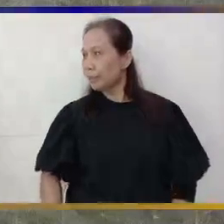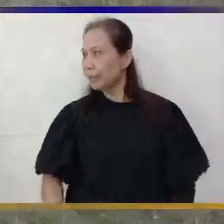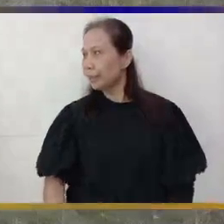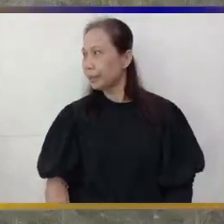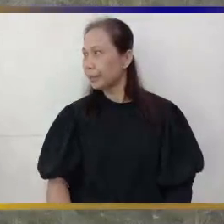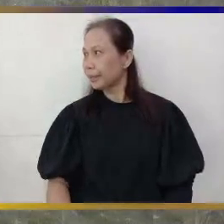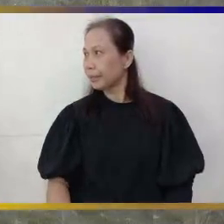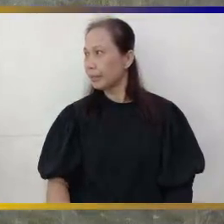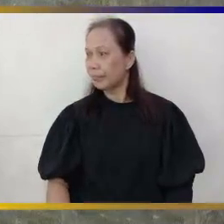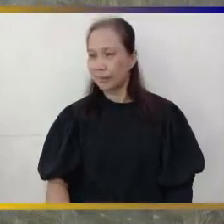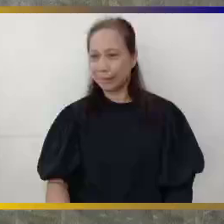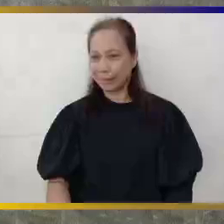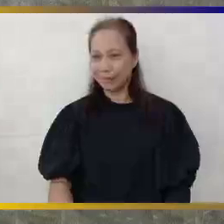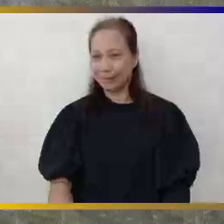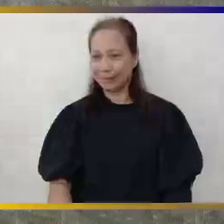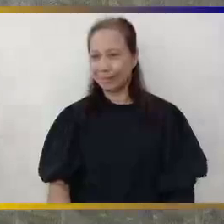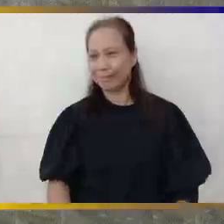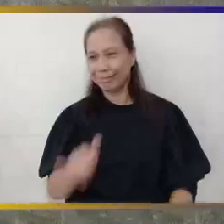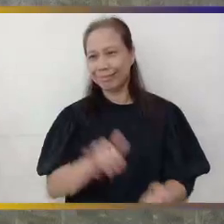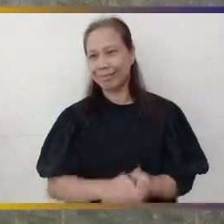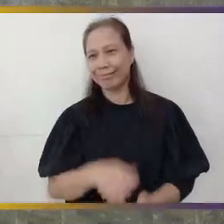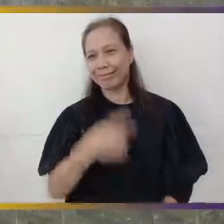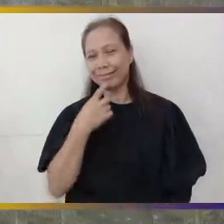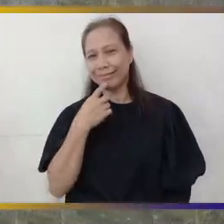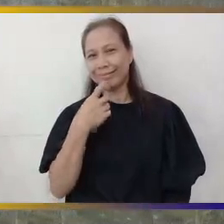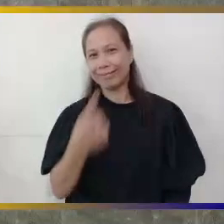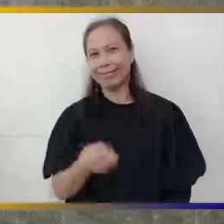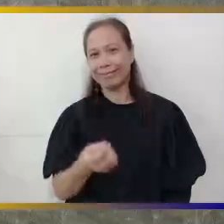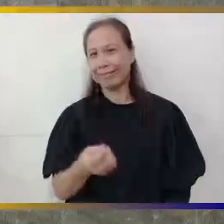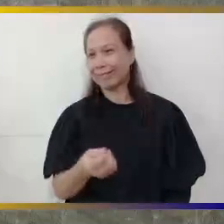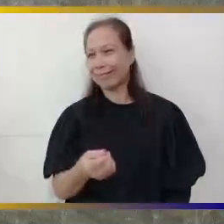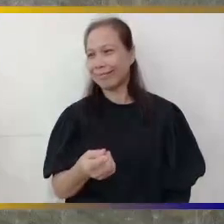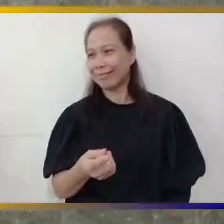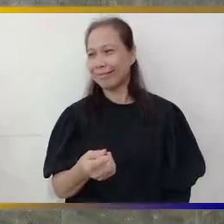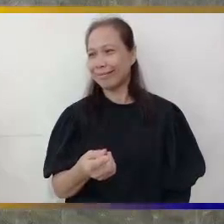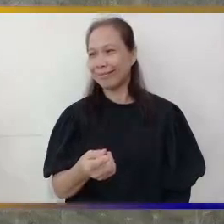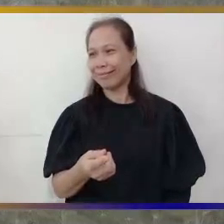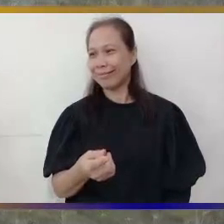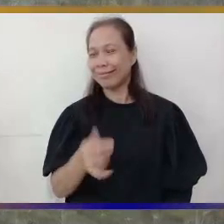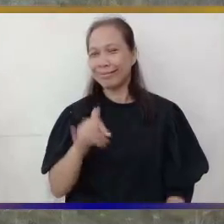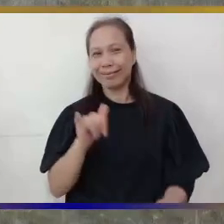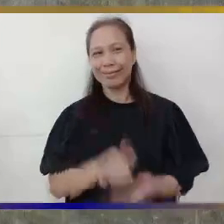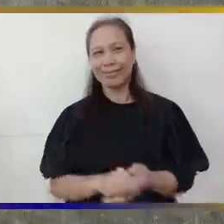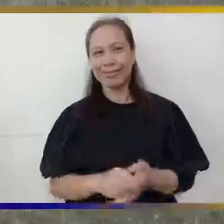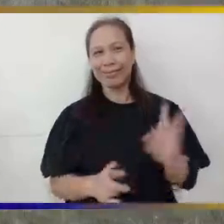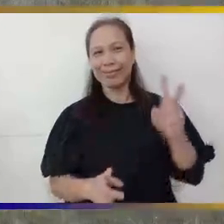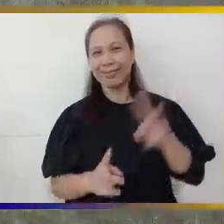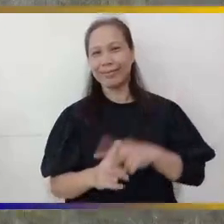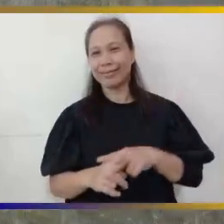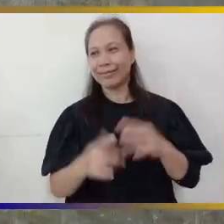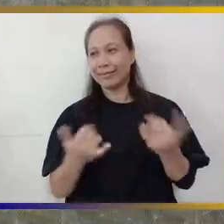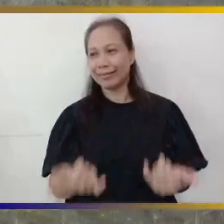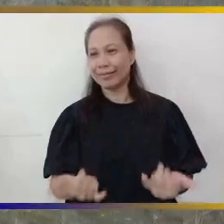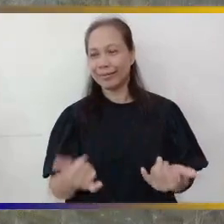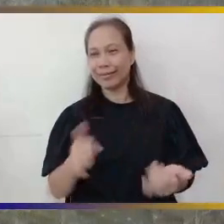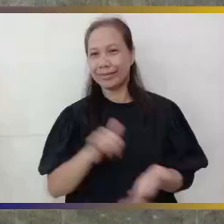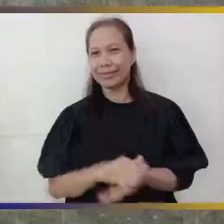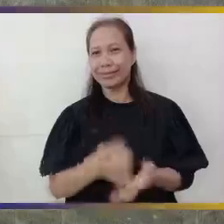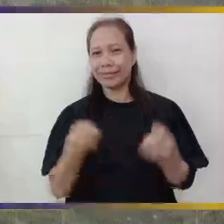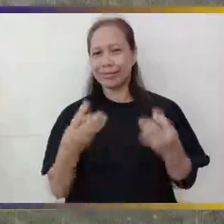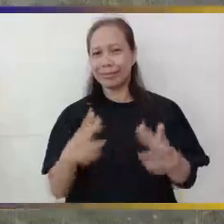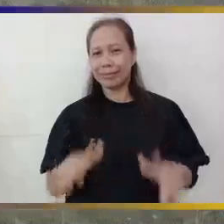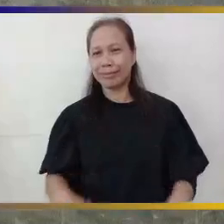ito sinasabi ko po sa inyo ngayon ay applicable po ito sa panahon ngayon kasi marami tayo sa buhay natin na hindi natin